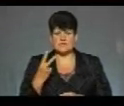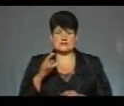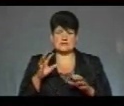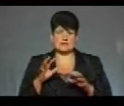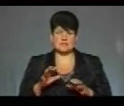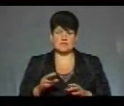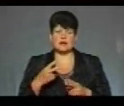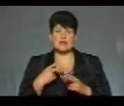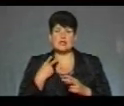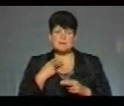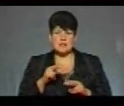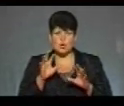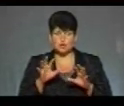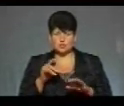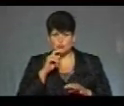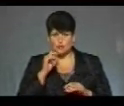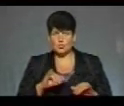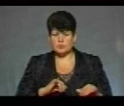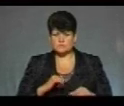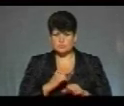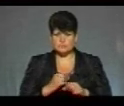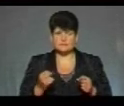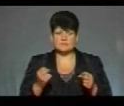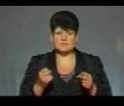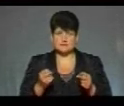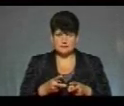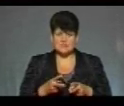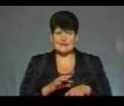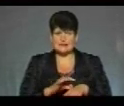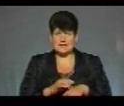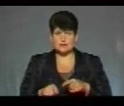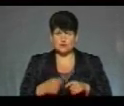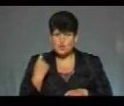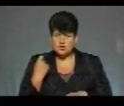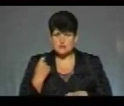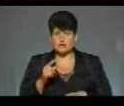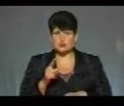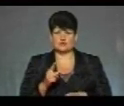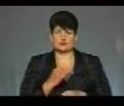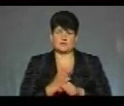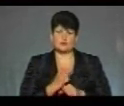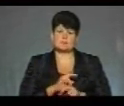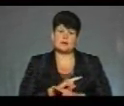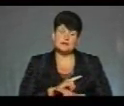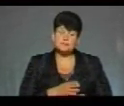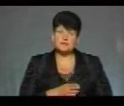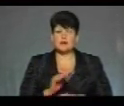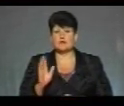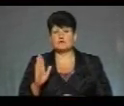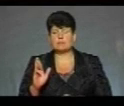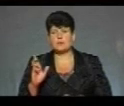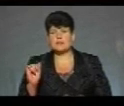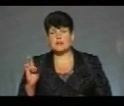кодексу України – хуліганство, скоєне групою осіб, і умисне тяжке тілесне ушкодження, що спричинило смерть. Володимиру